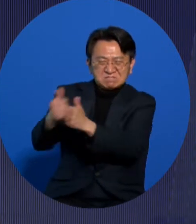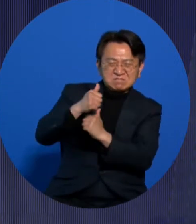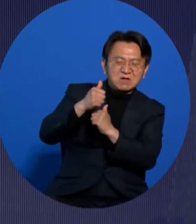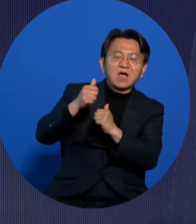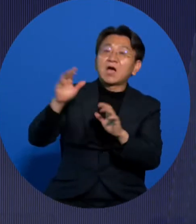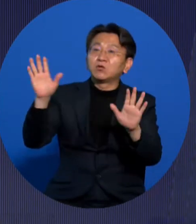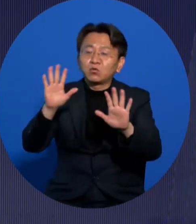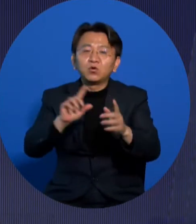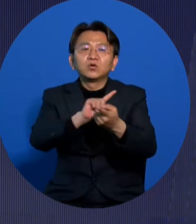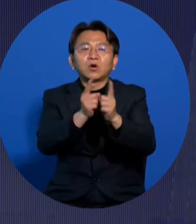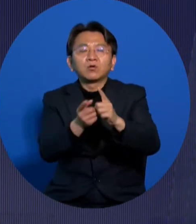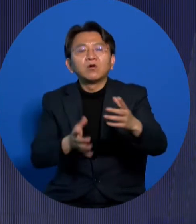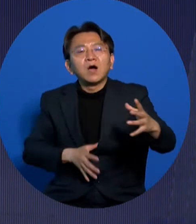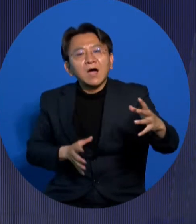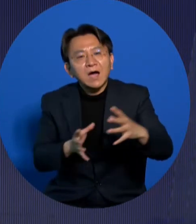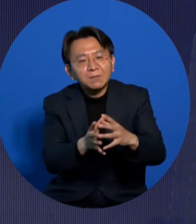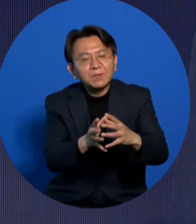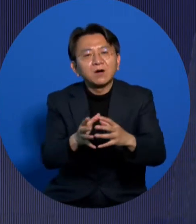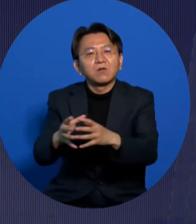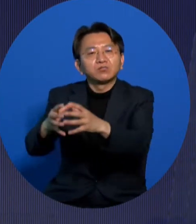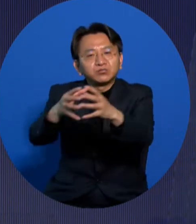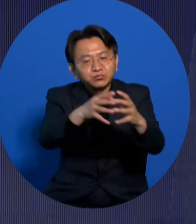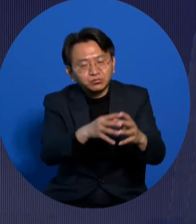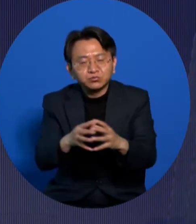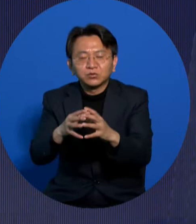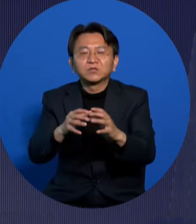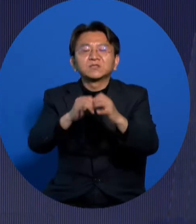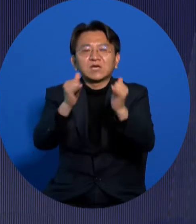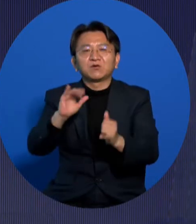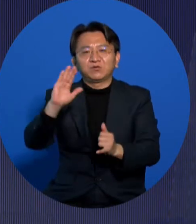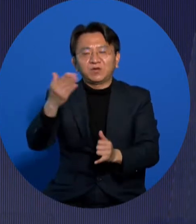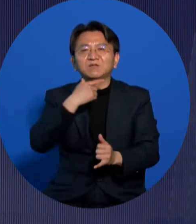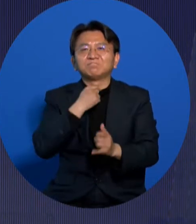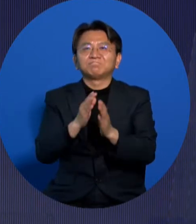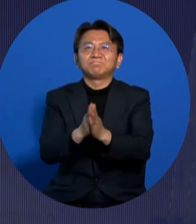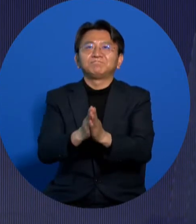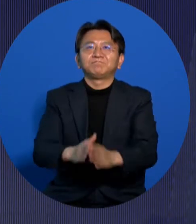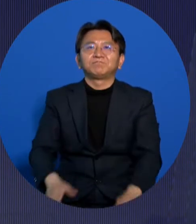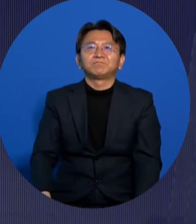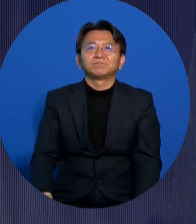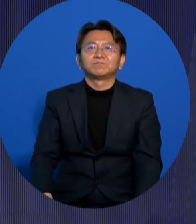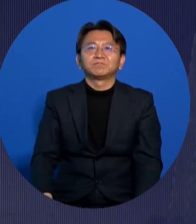착한 기술이 더욱 고도화되기를 바랍니다.